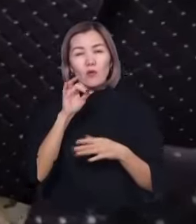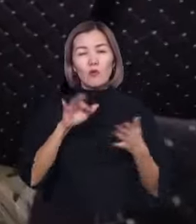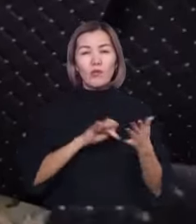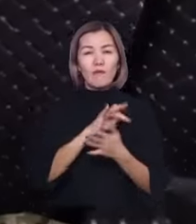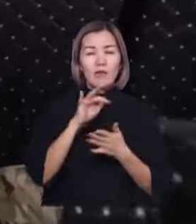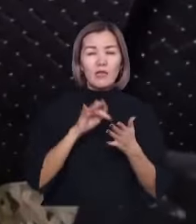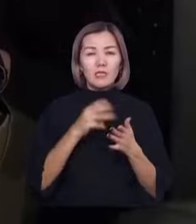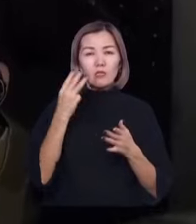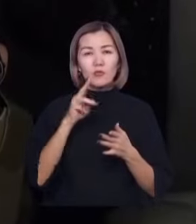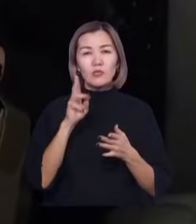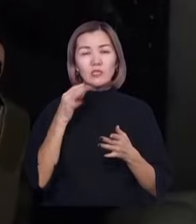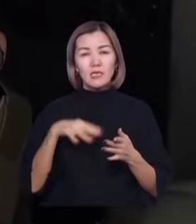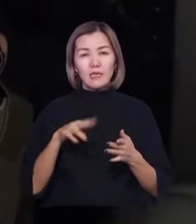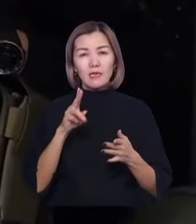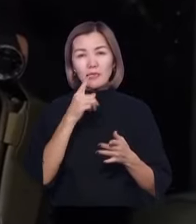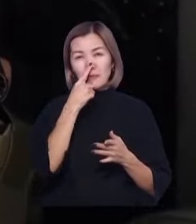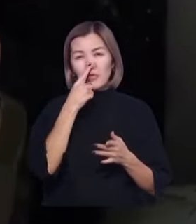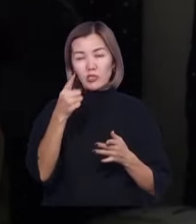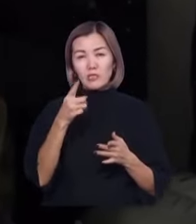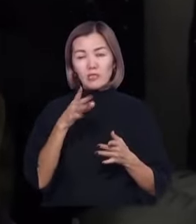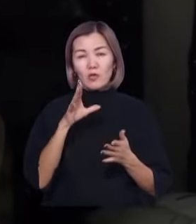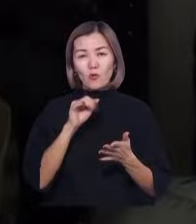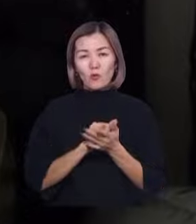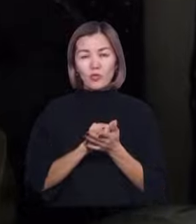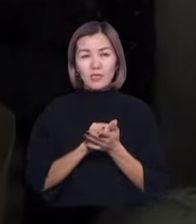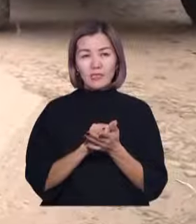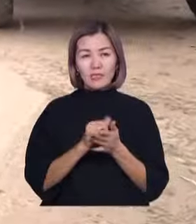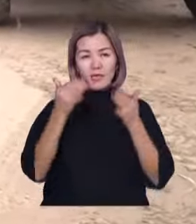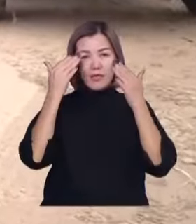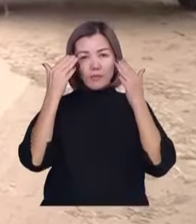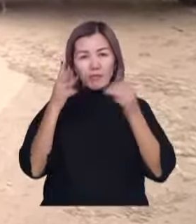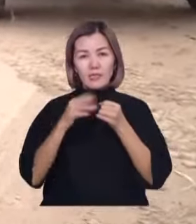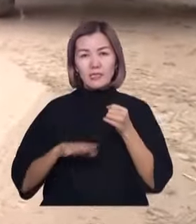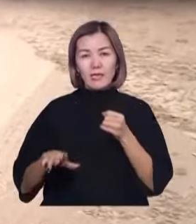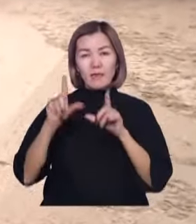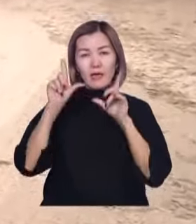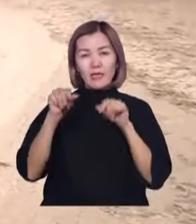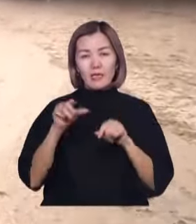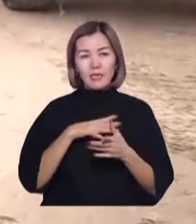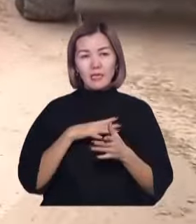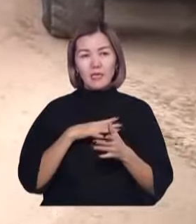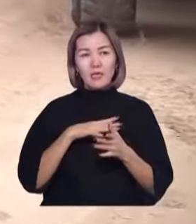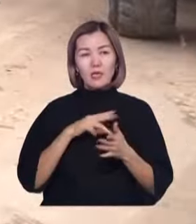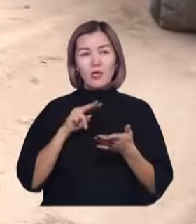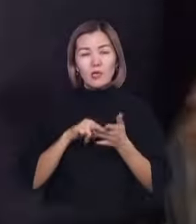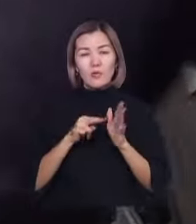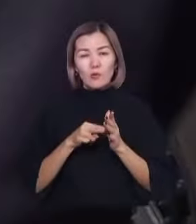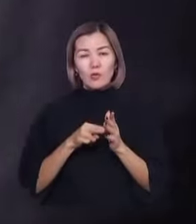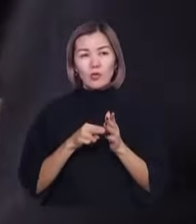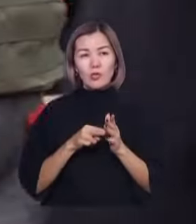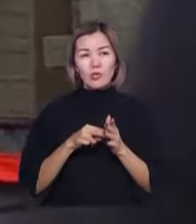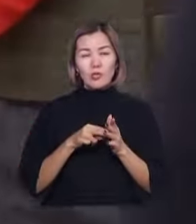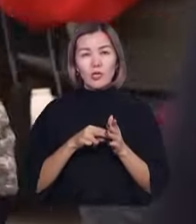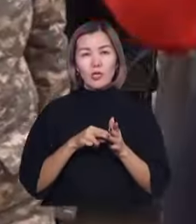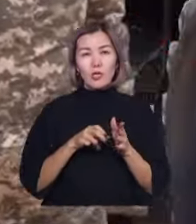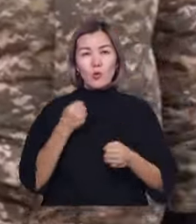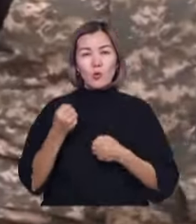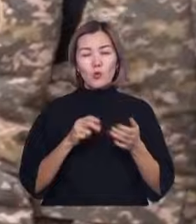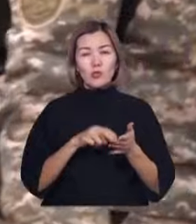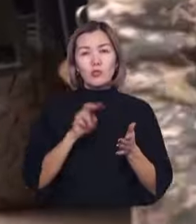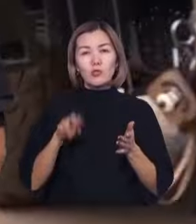қаласынан 30-40 шақырым қашықтықта орналасқан белгісіз аймаққа жолға шықтық. Межелі орынға жетіп көліктен түскенде